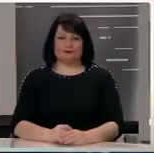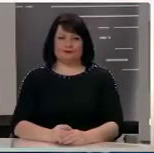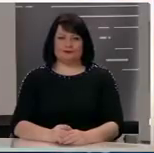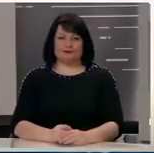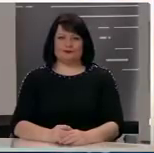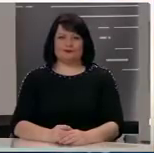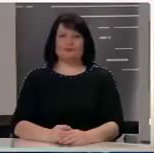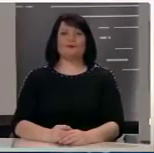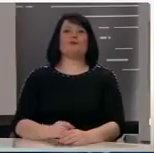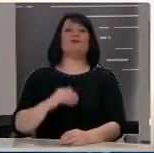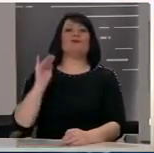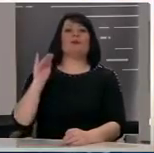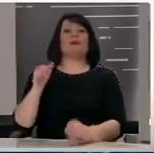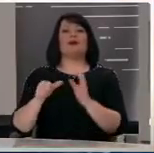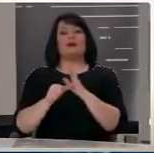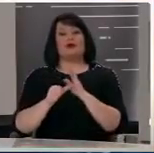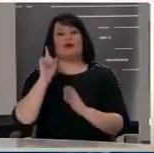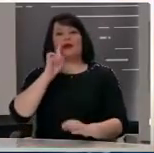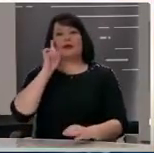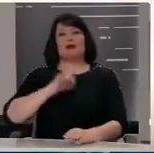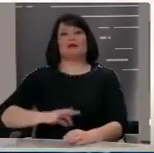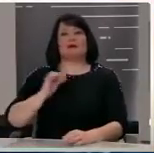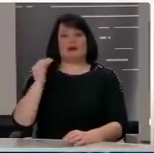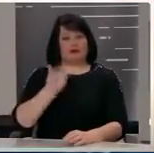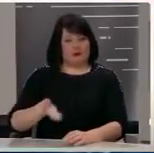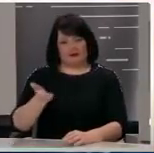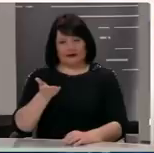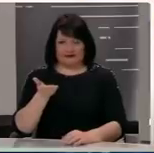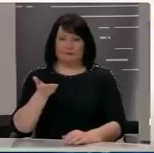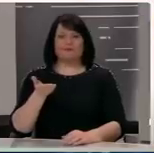Κύριε Πρόεδρε, κυρίες και κύριοι συνάδελφοι,